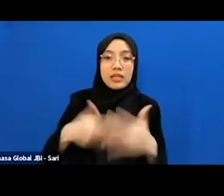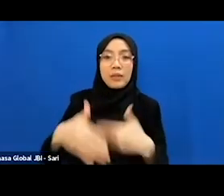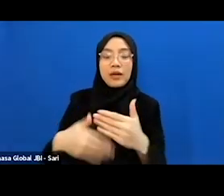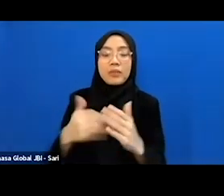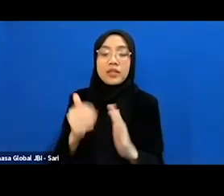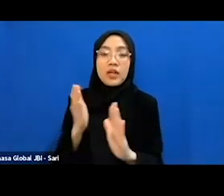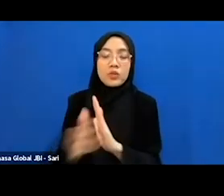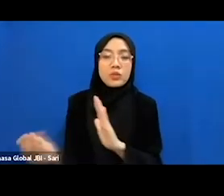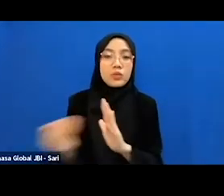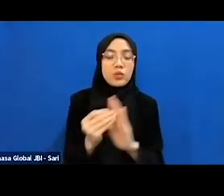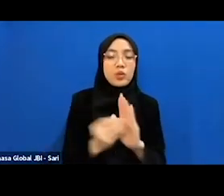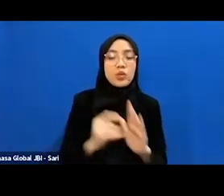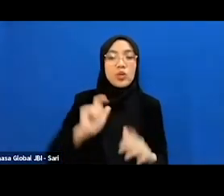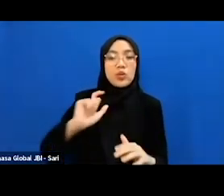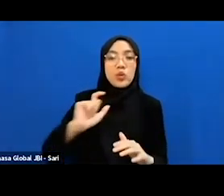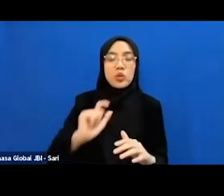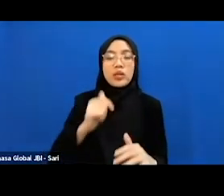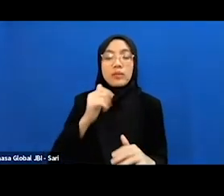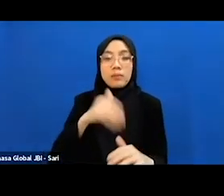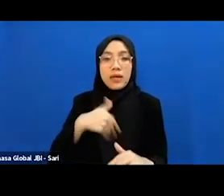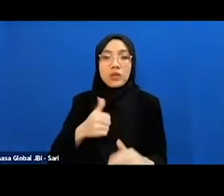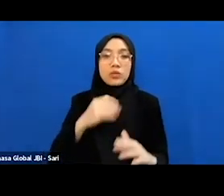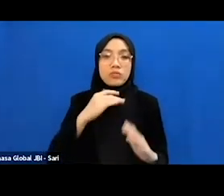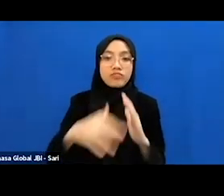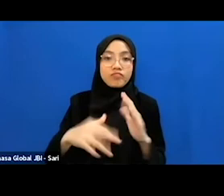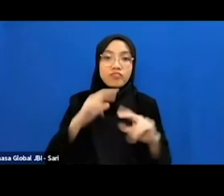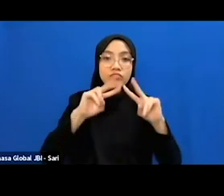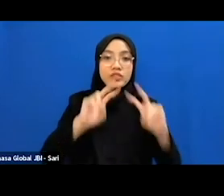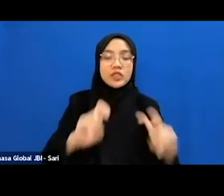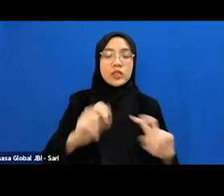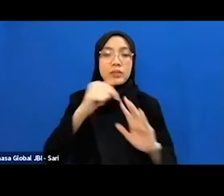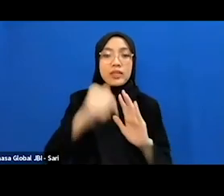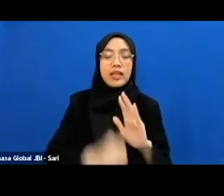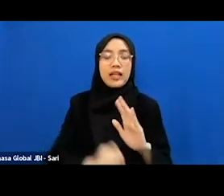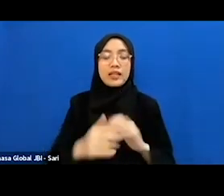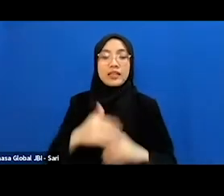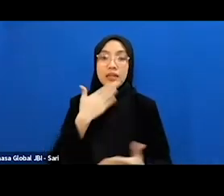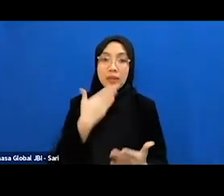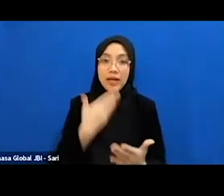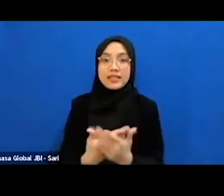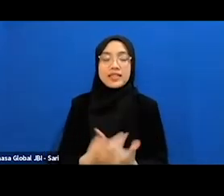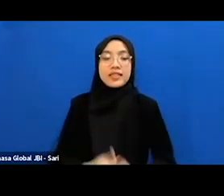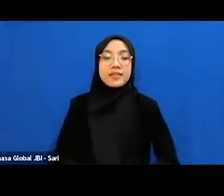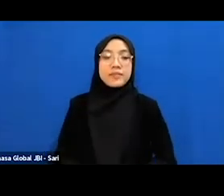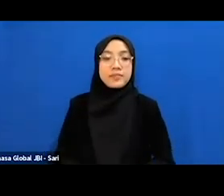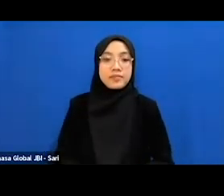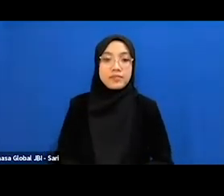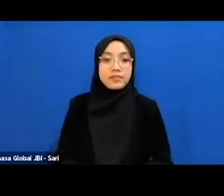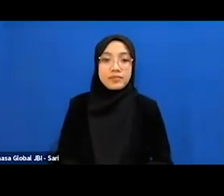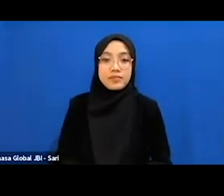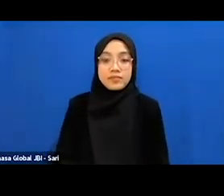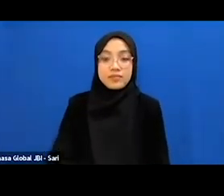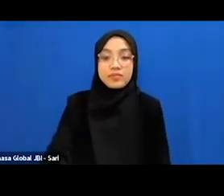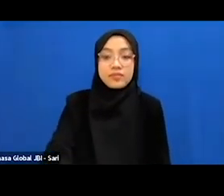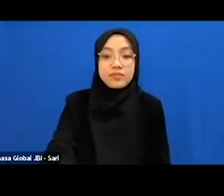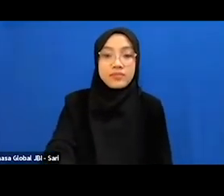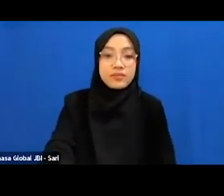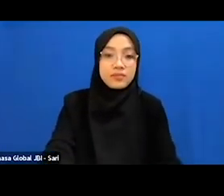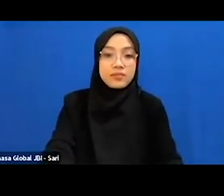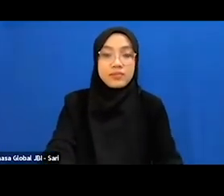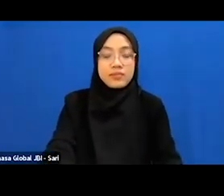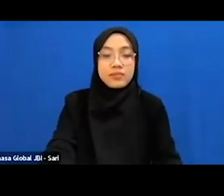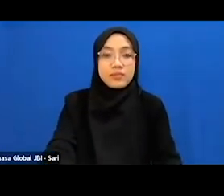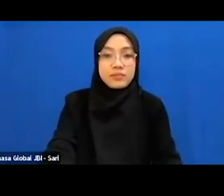bisa jadi contoh yang yang baik untuk studi lanjutan itu aja mungkin namanya makasih makasih banyak